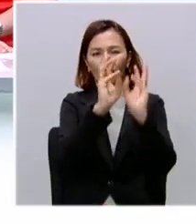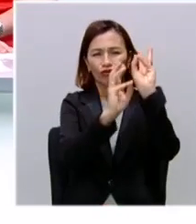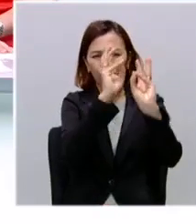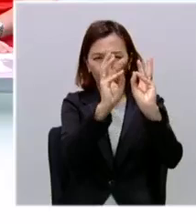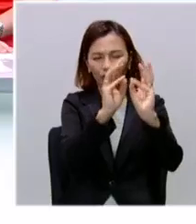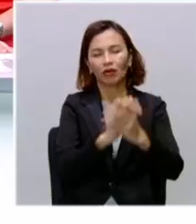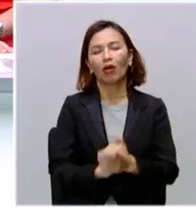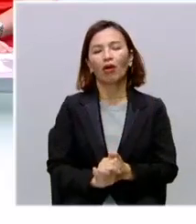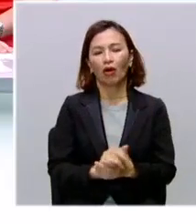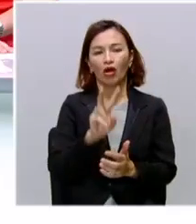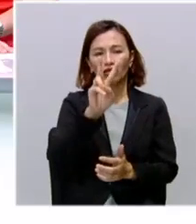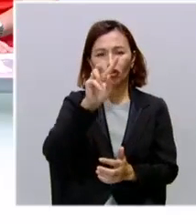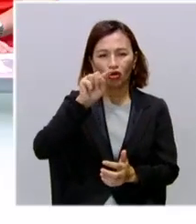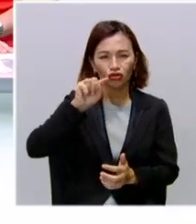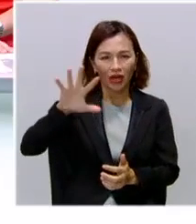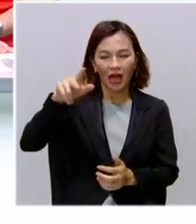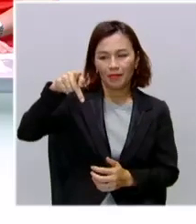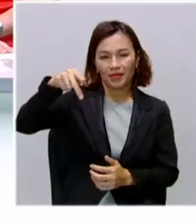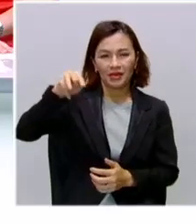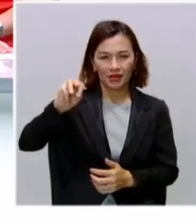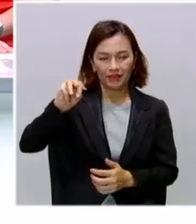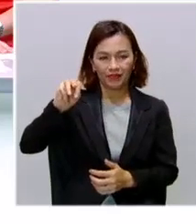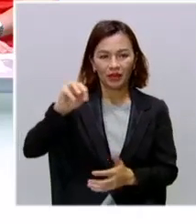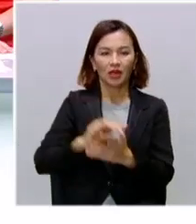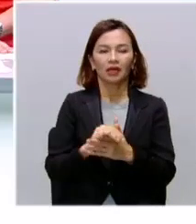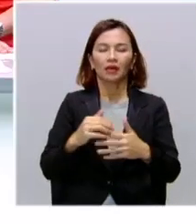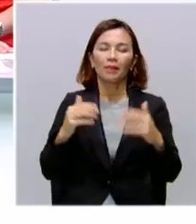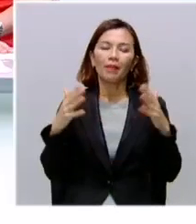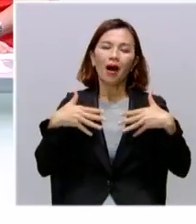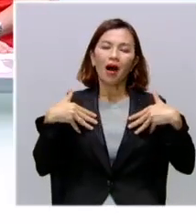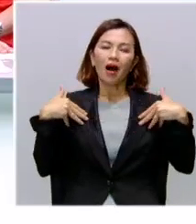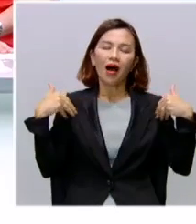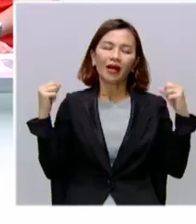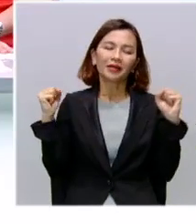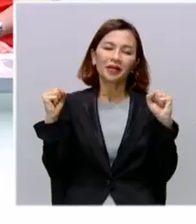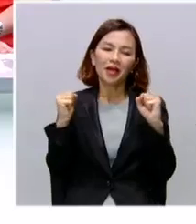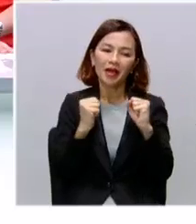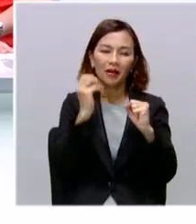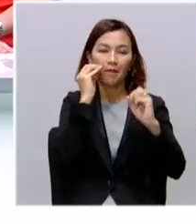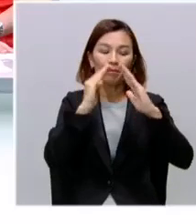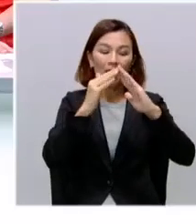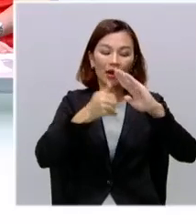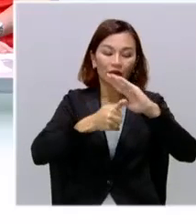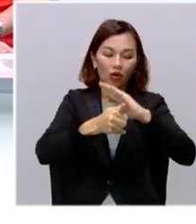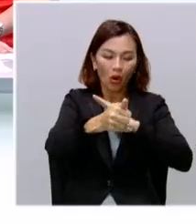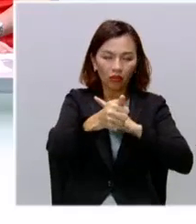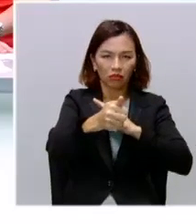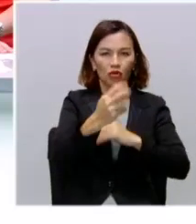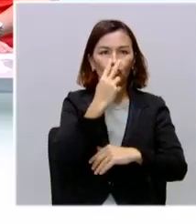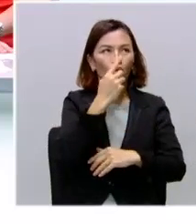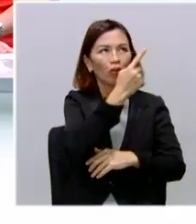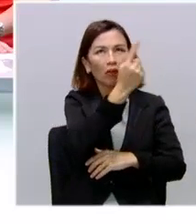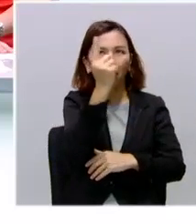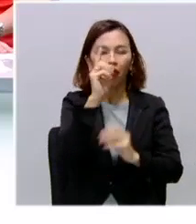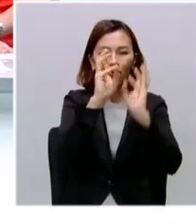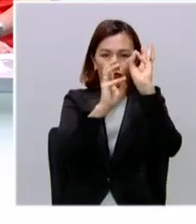PM2.5กันหน่อยนะครับหลายคนบอกว่าช่วงนี้อากาศเย็นสบายจะไปทำกิจกรรมกลางแจ้งต้องระวังค่าฝุ่นกันหน่อย